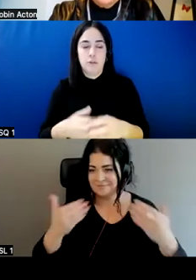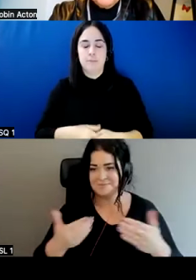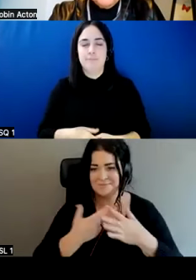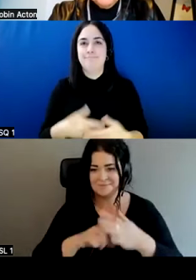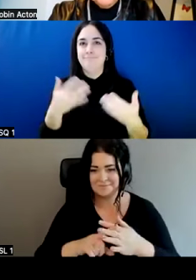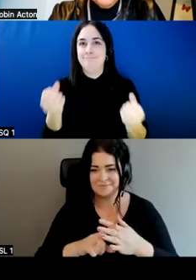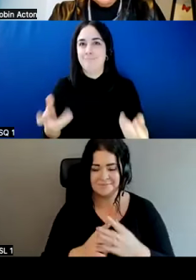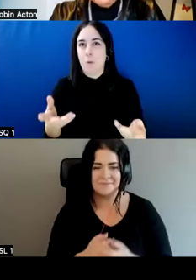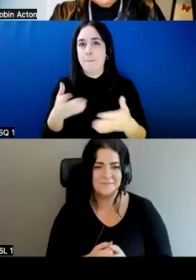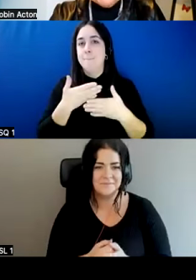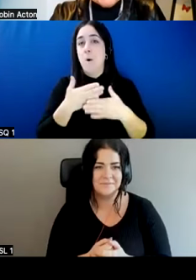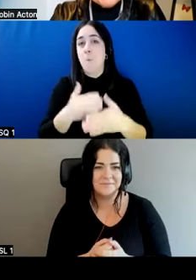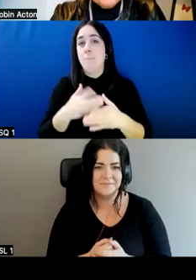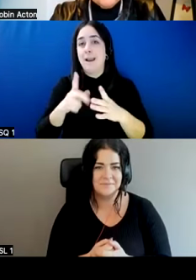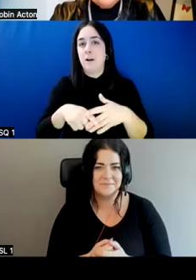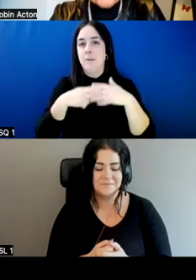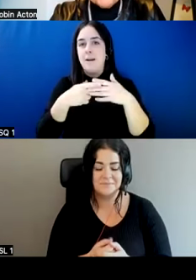Alors, commençons.